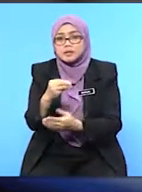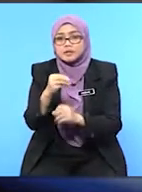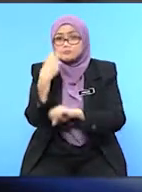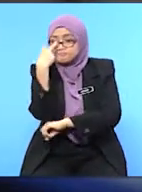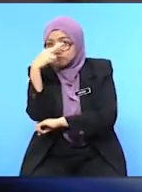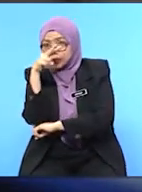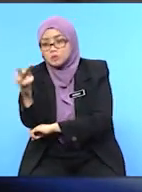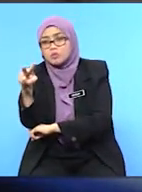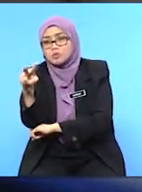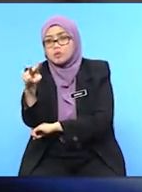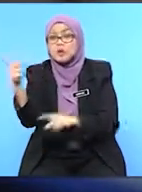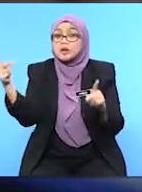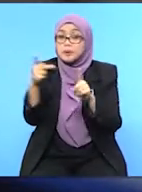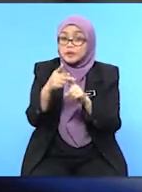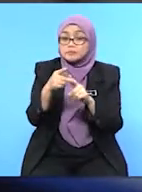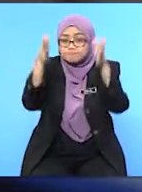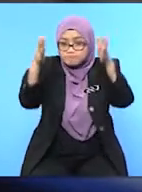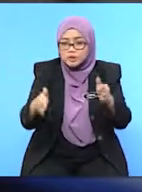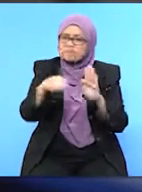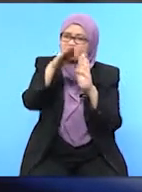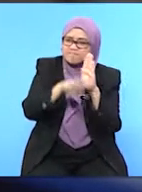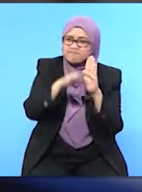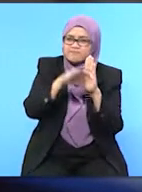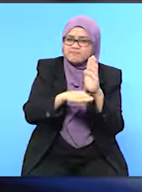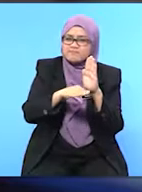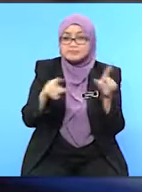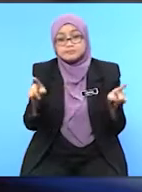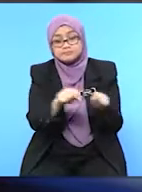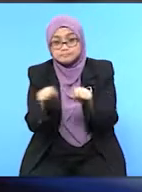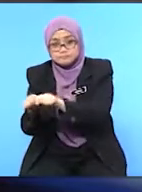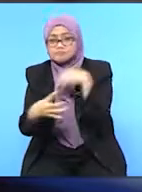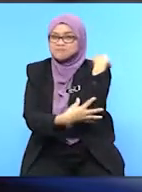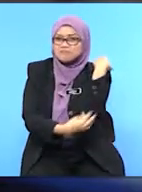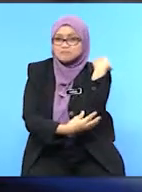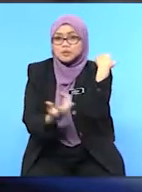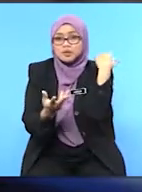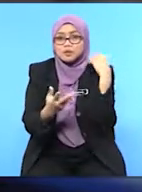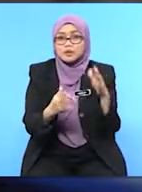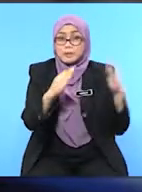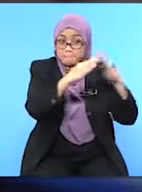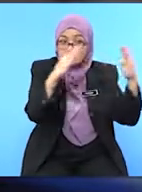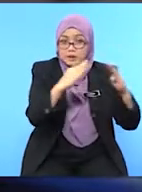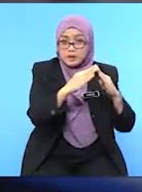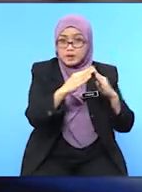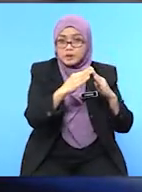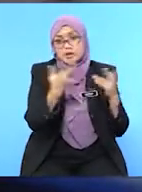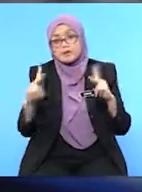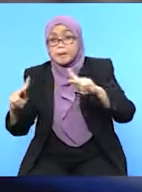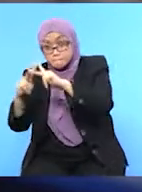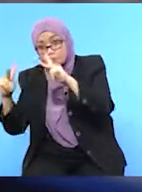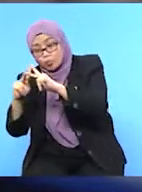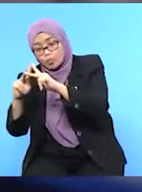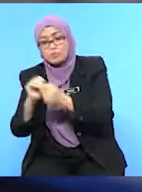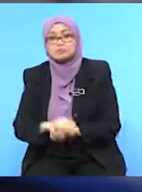yang kurang bernasib baik di kawasan 2 Banda ataupun pedalamannya ketahuan mengira kaum hawa Disamping itu